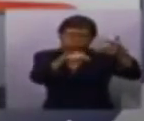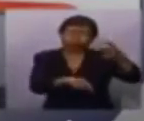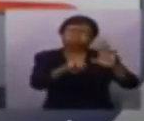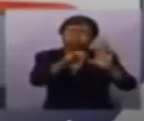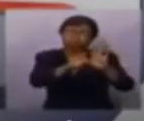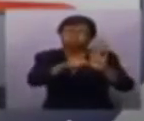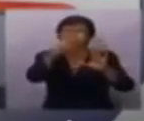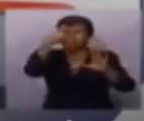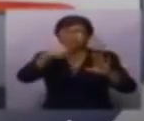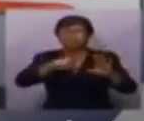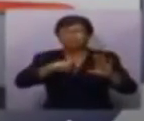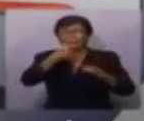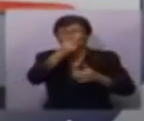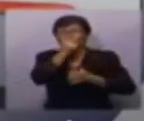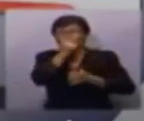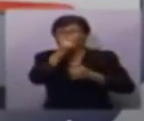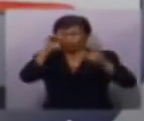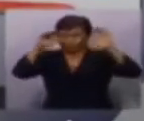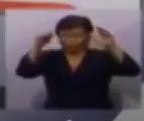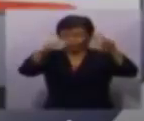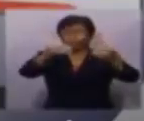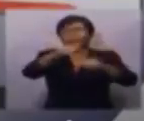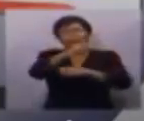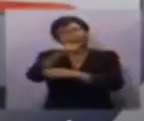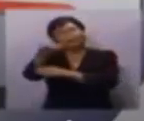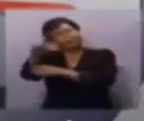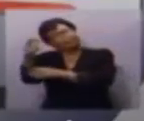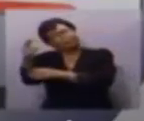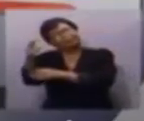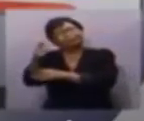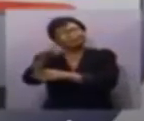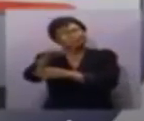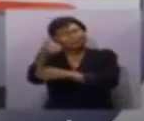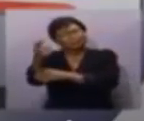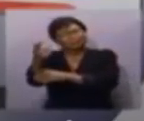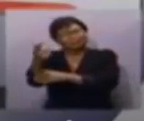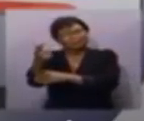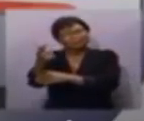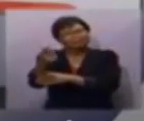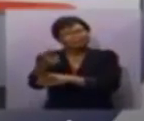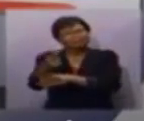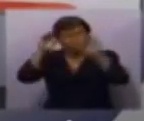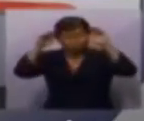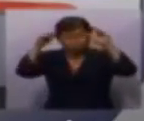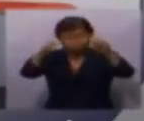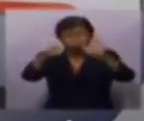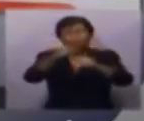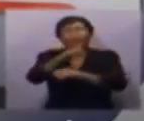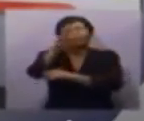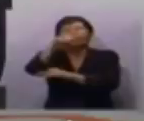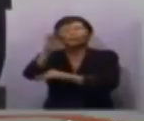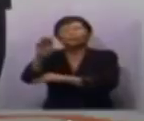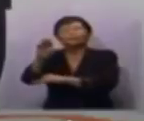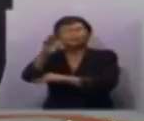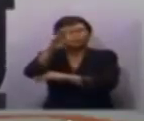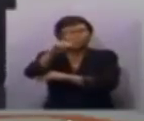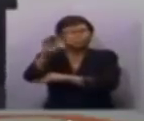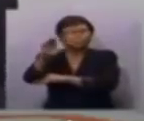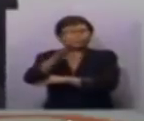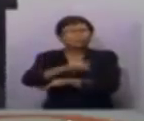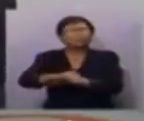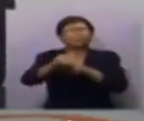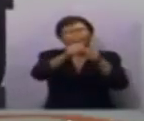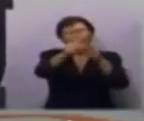pada saya menarik untuk diberi perhatian. Selain daripada Menteri Besar dan juga